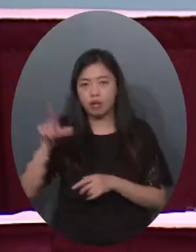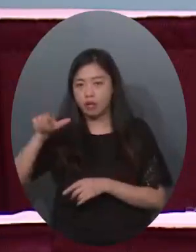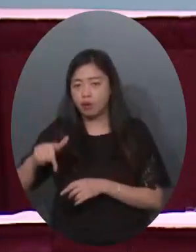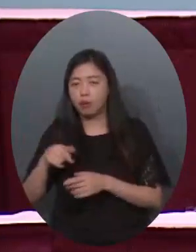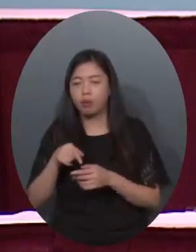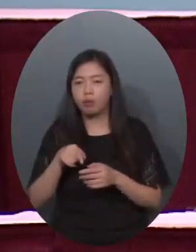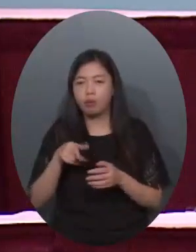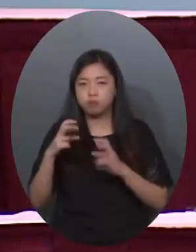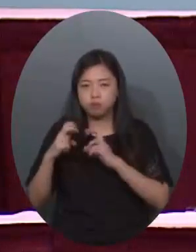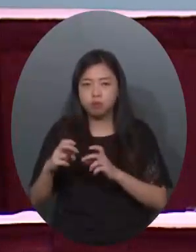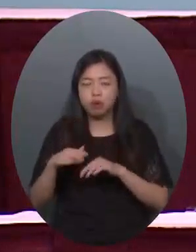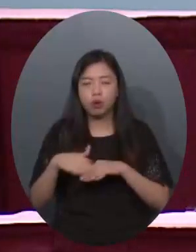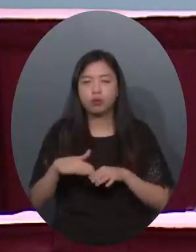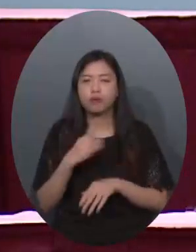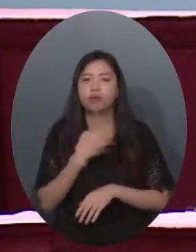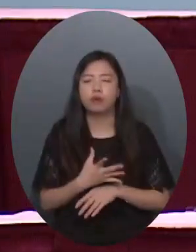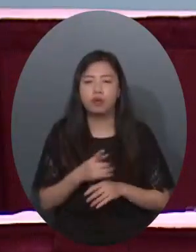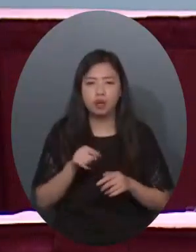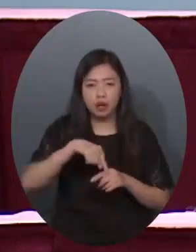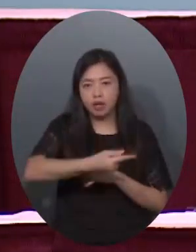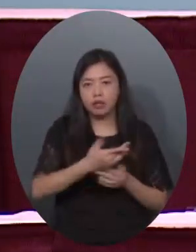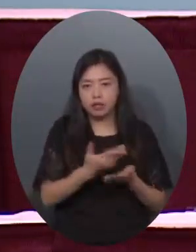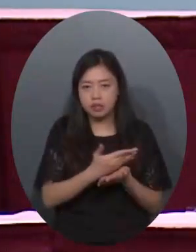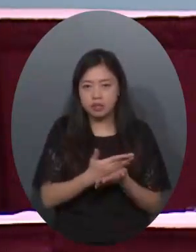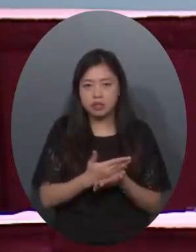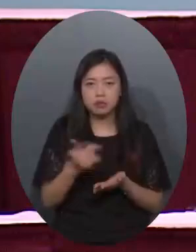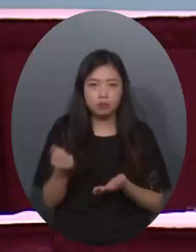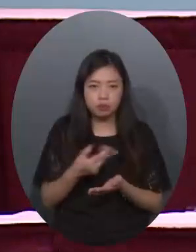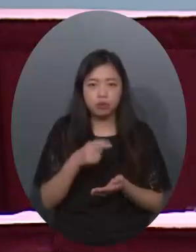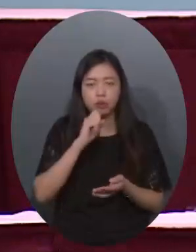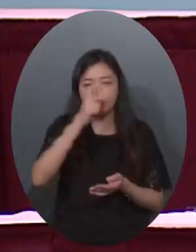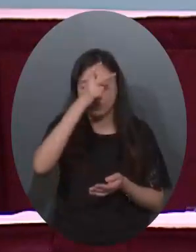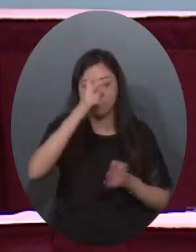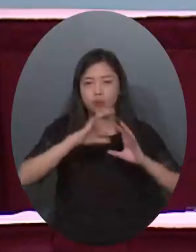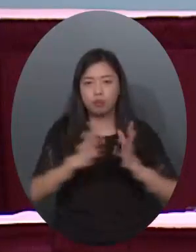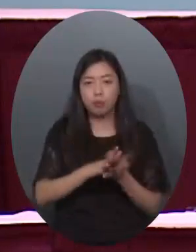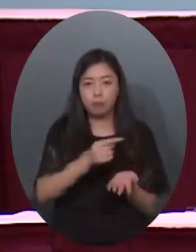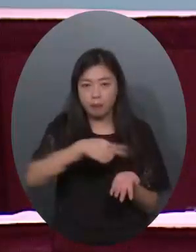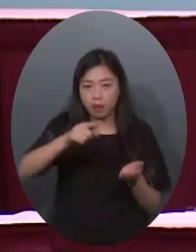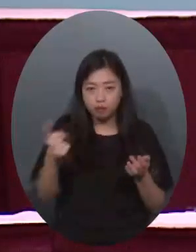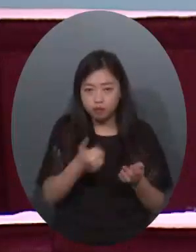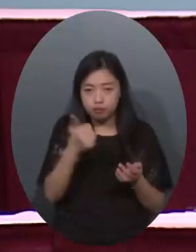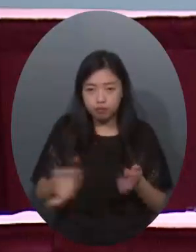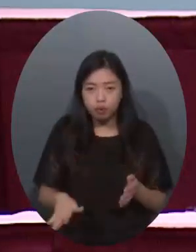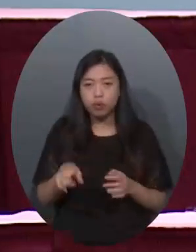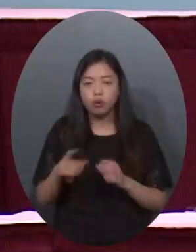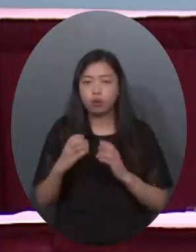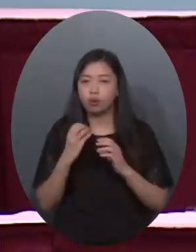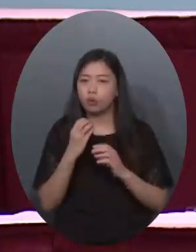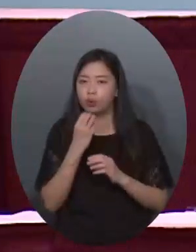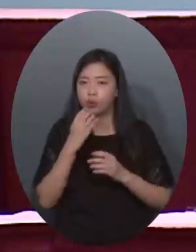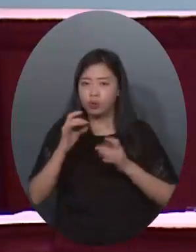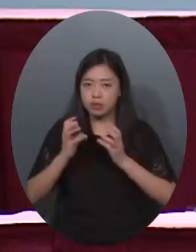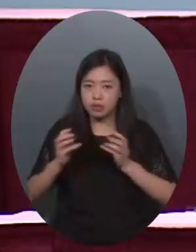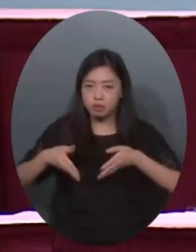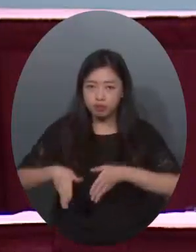全，在完成額外測試及取得相關政府部門批准後，東鐵線的新信號系